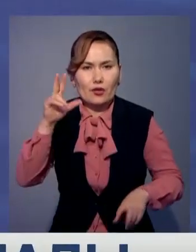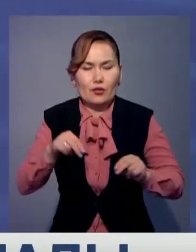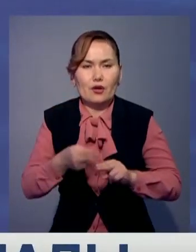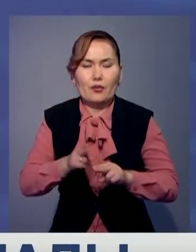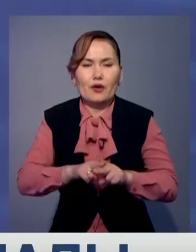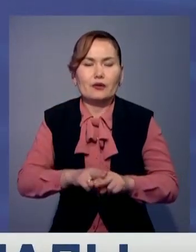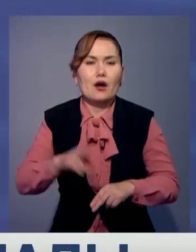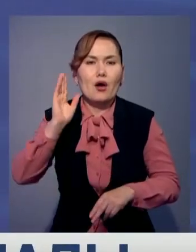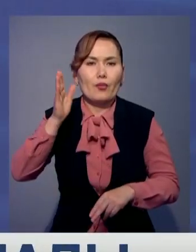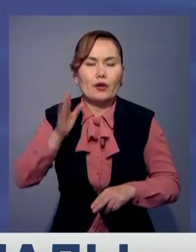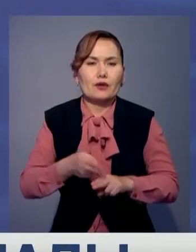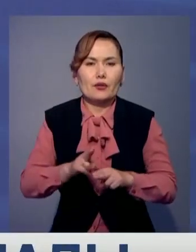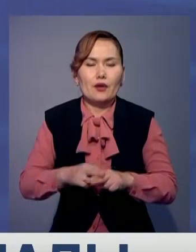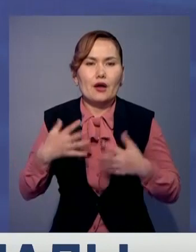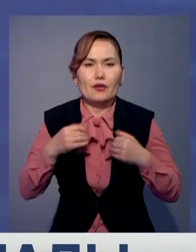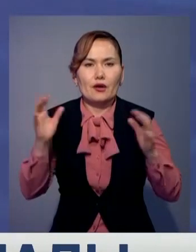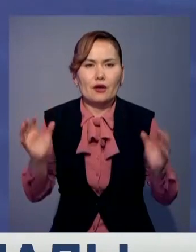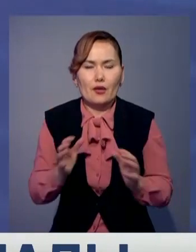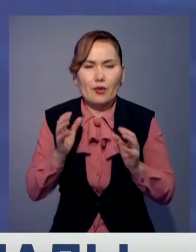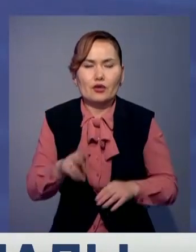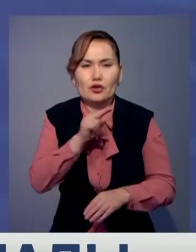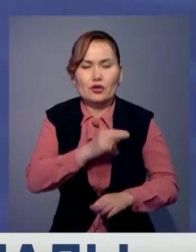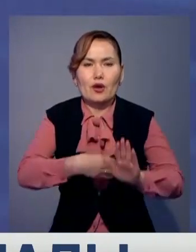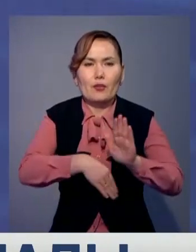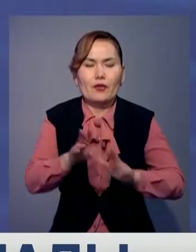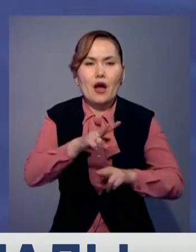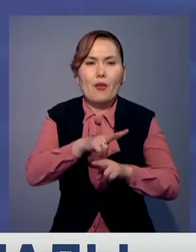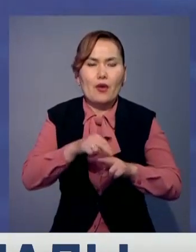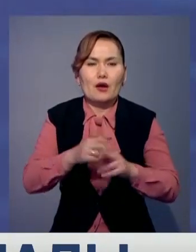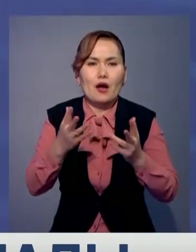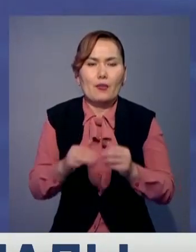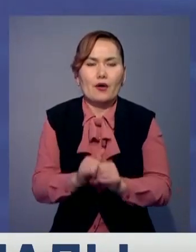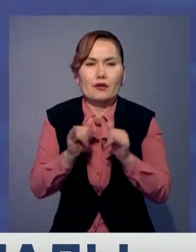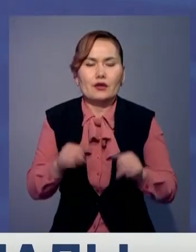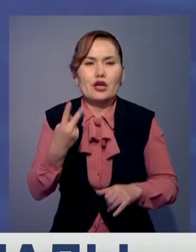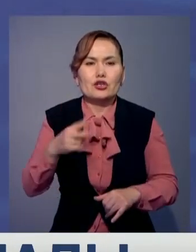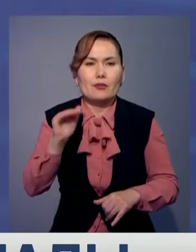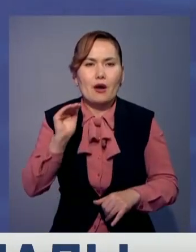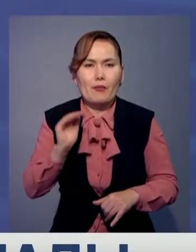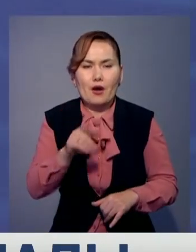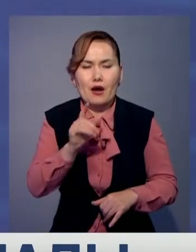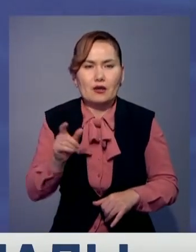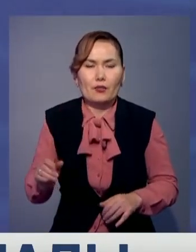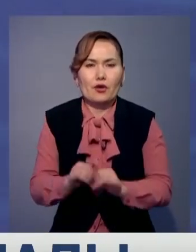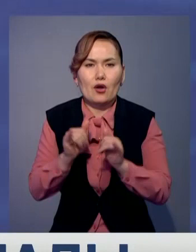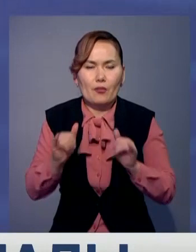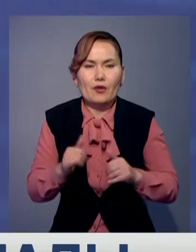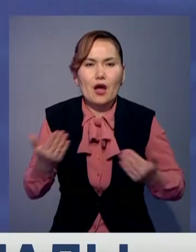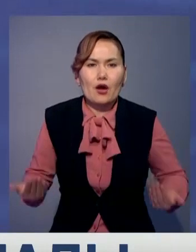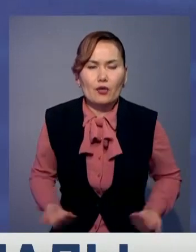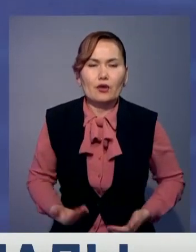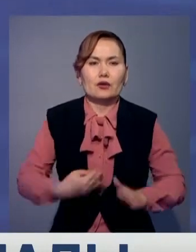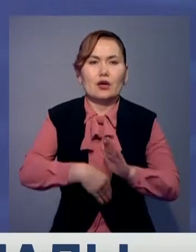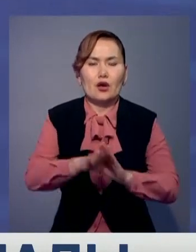Біз ендігі жерде денсаулық сақтау жүйесін жақсартуға, полицейлер санын 20 мыңға дейін көбейту, ең төменгі күнкөріс деңгейін арттыру